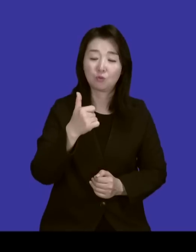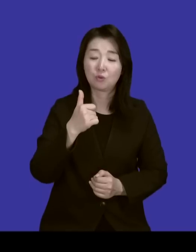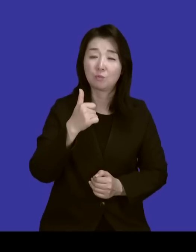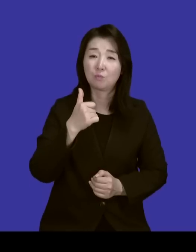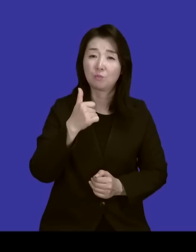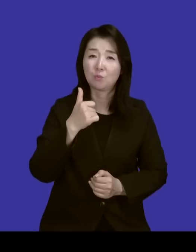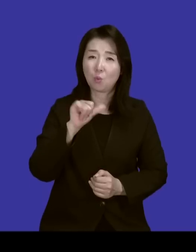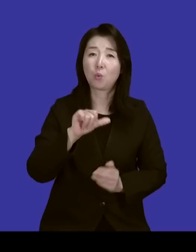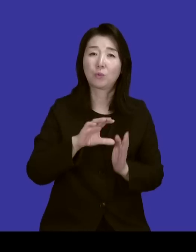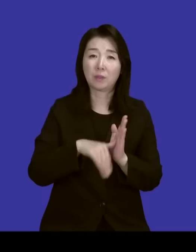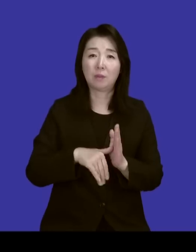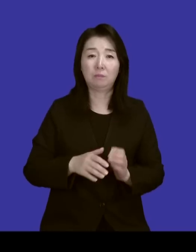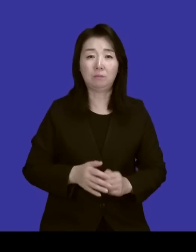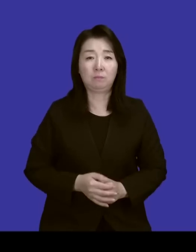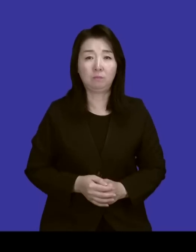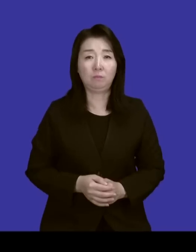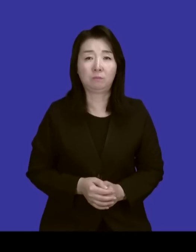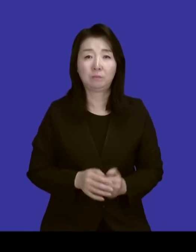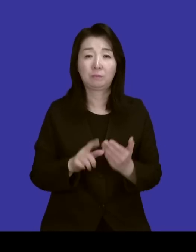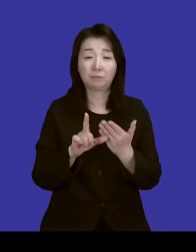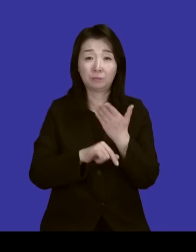1965년이었는데 예. 9월에